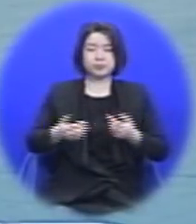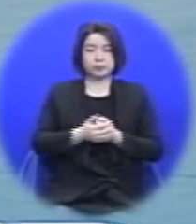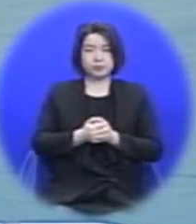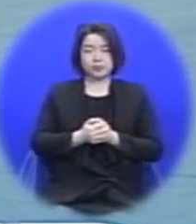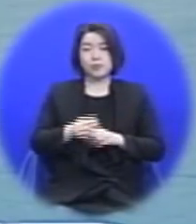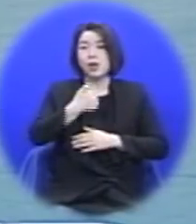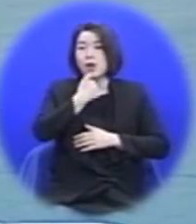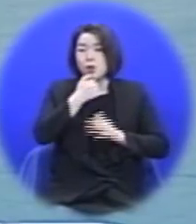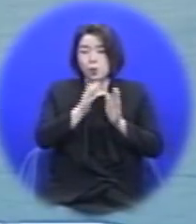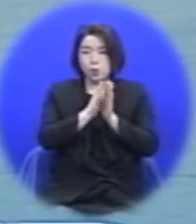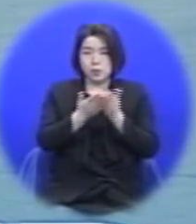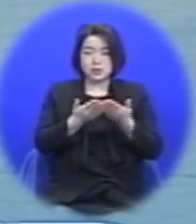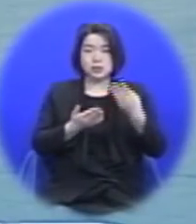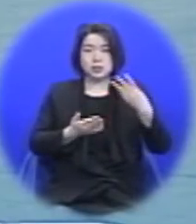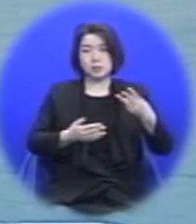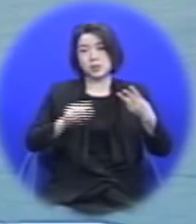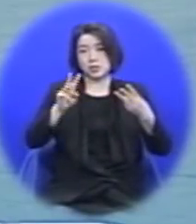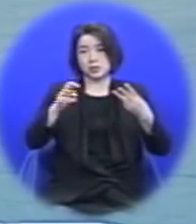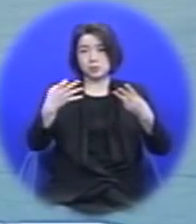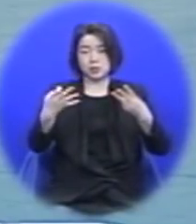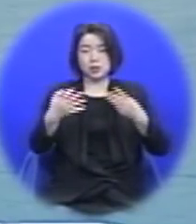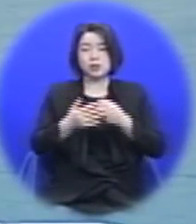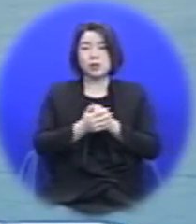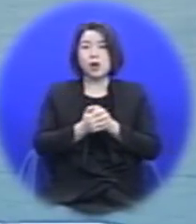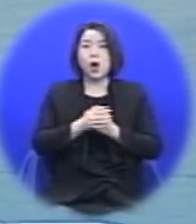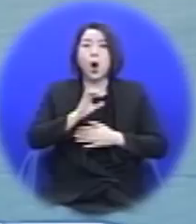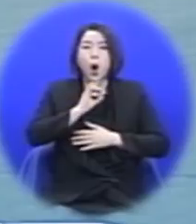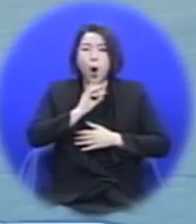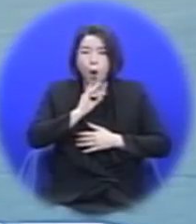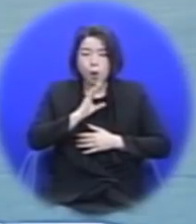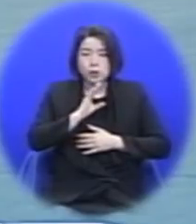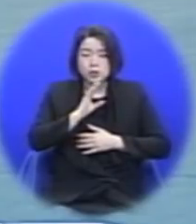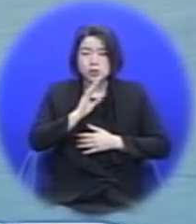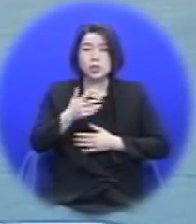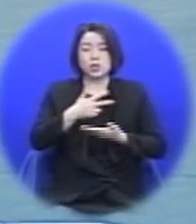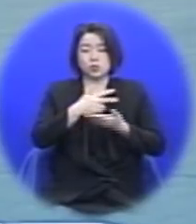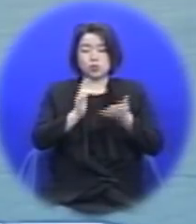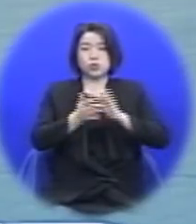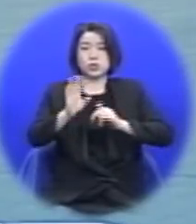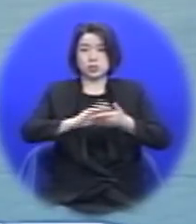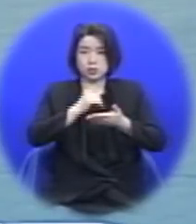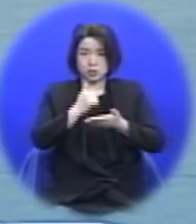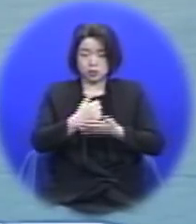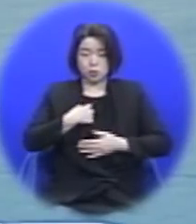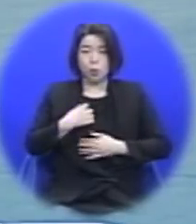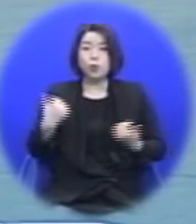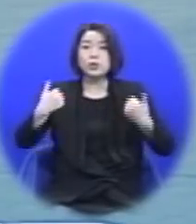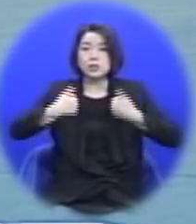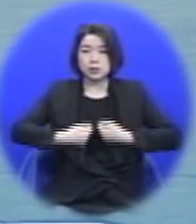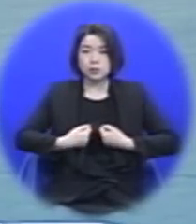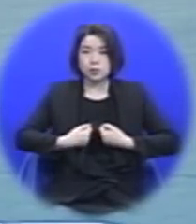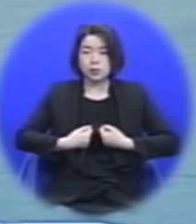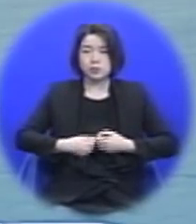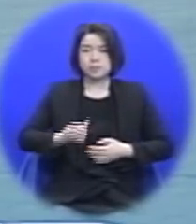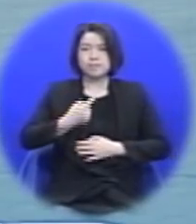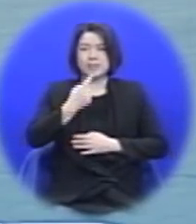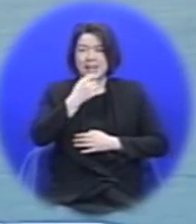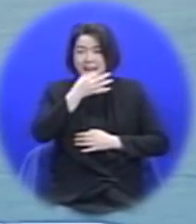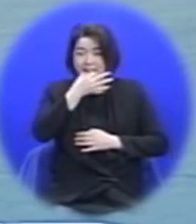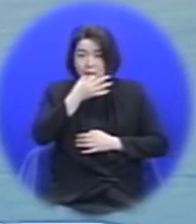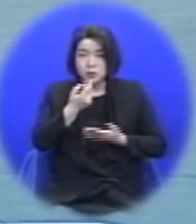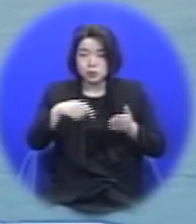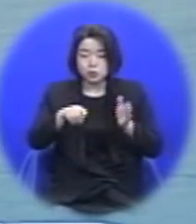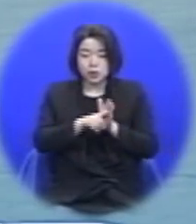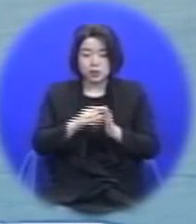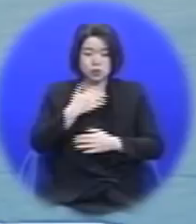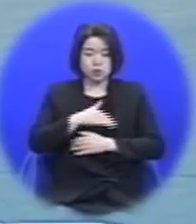로마서 13장 14절에 오직 주 예수 그리스도로 옷 입고 정욕을 위하여 육신의 일을